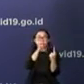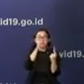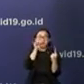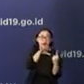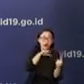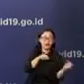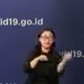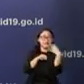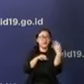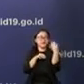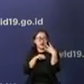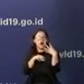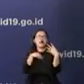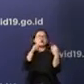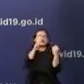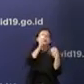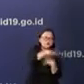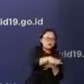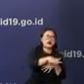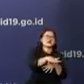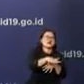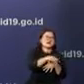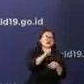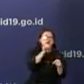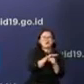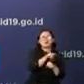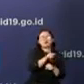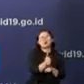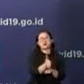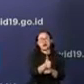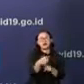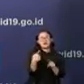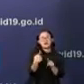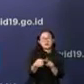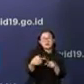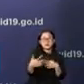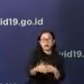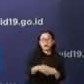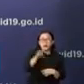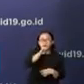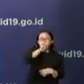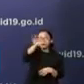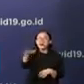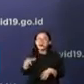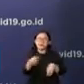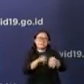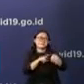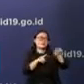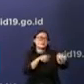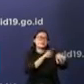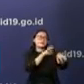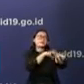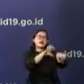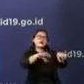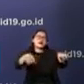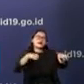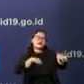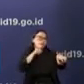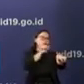yang keluar dari hidung ataupun mulut dan tentunya kemudian bisa jatuh kepermukaan benda-benda disekitarnya